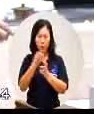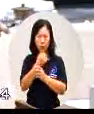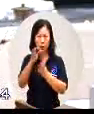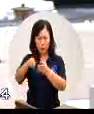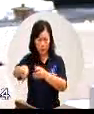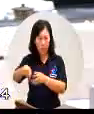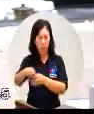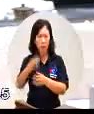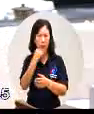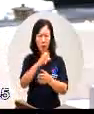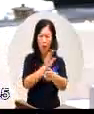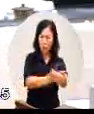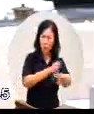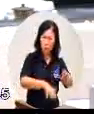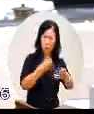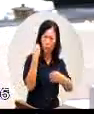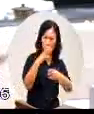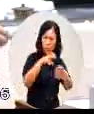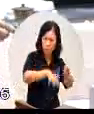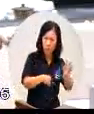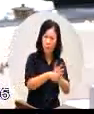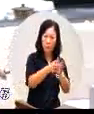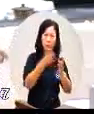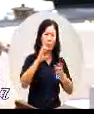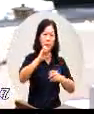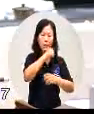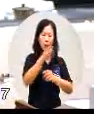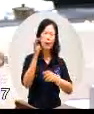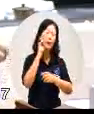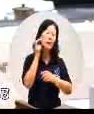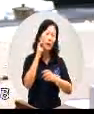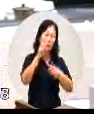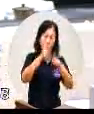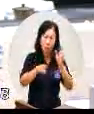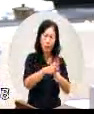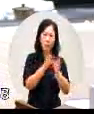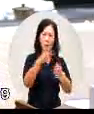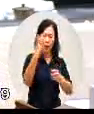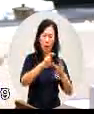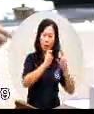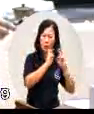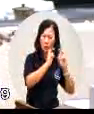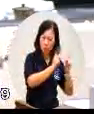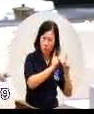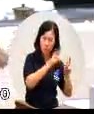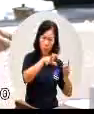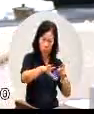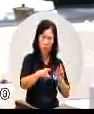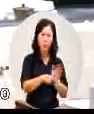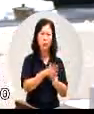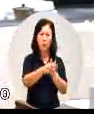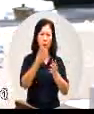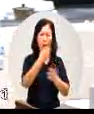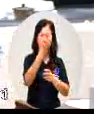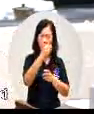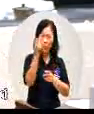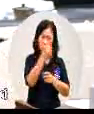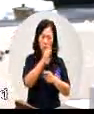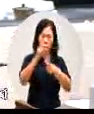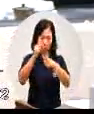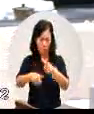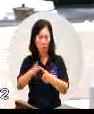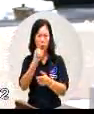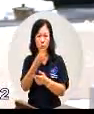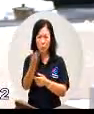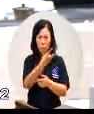些左心站是台湾铁路公司的，高雄捷运是高雄捷运公司的，高铁是高铁公司的，但